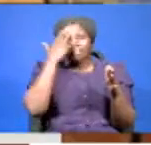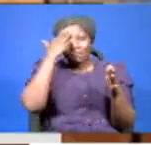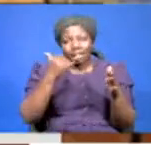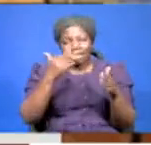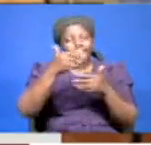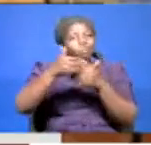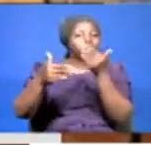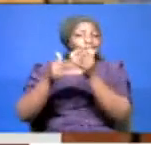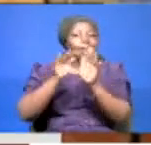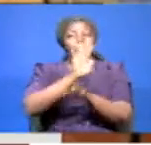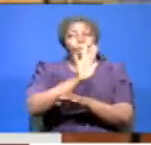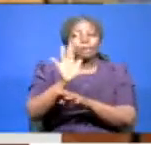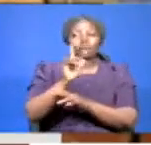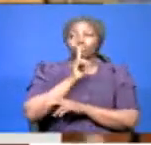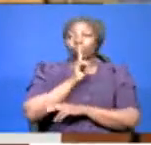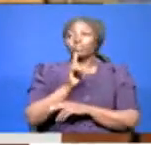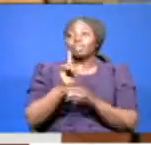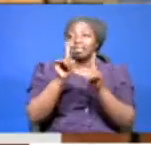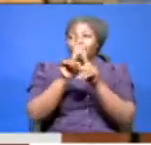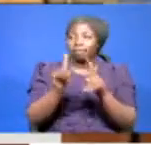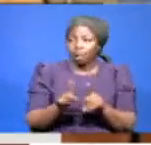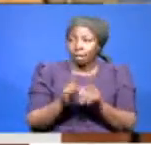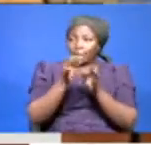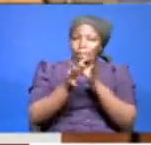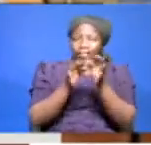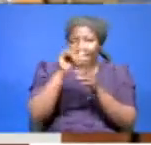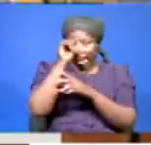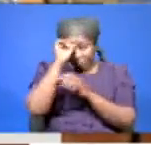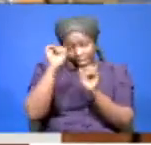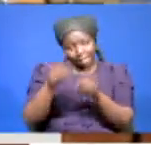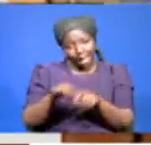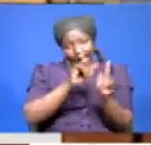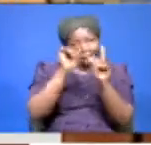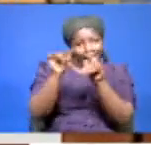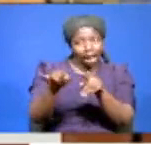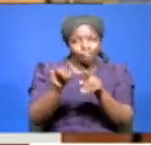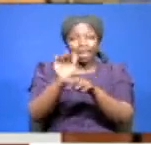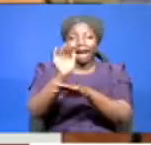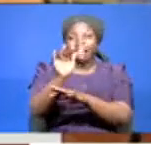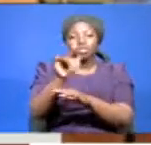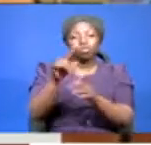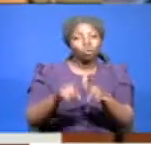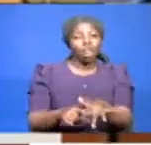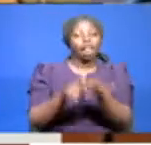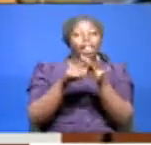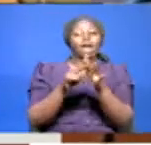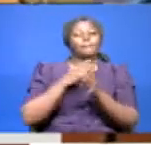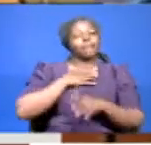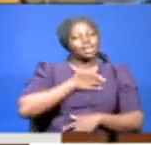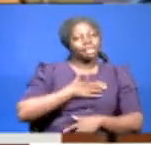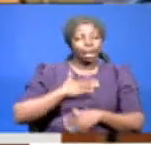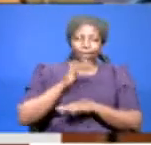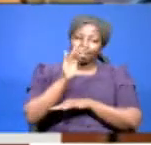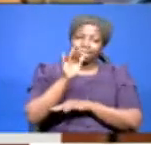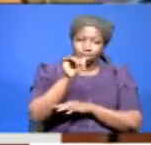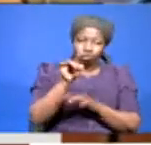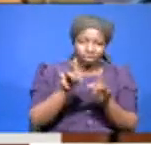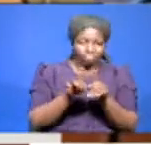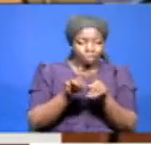hivyo pia kama serikali itapitia hapo na ikuambie urekebishe, tafadhali ninakuomba wewe kama